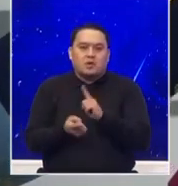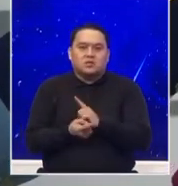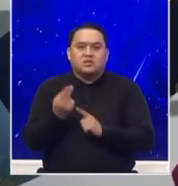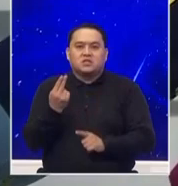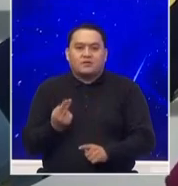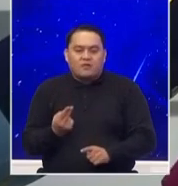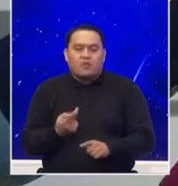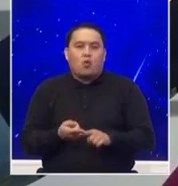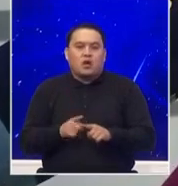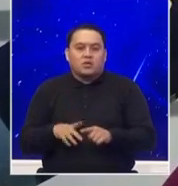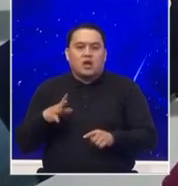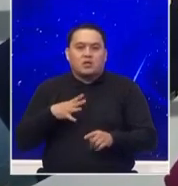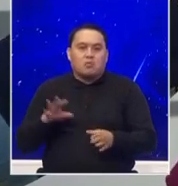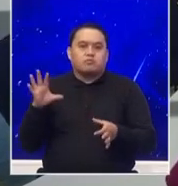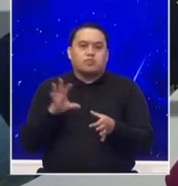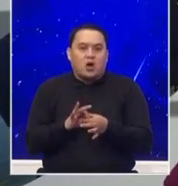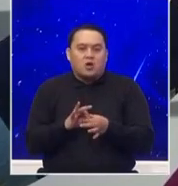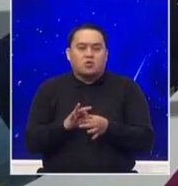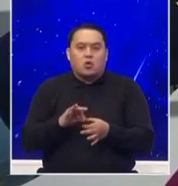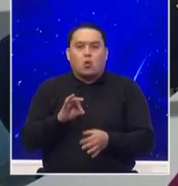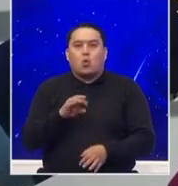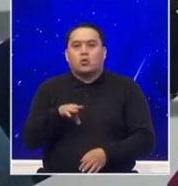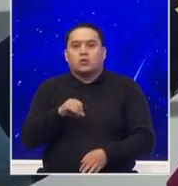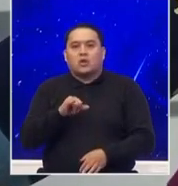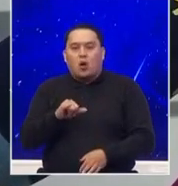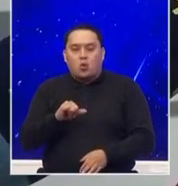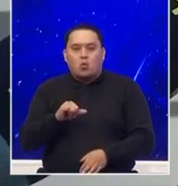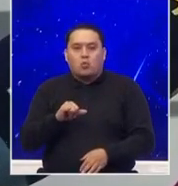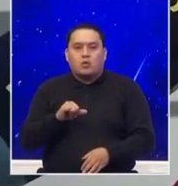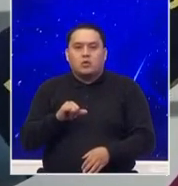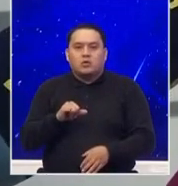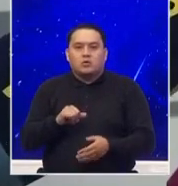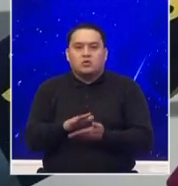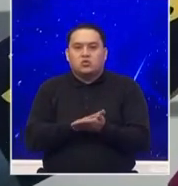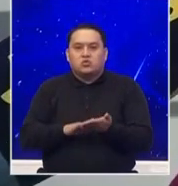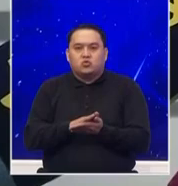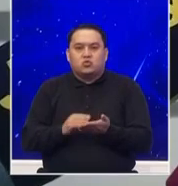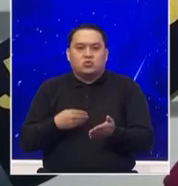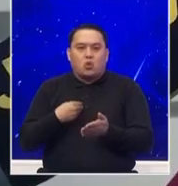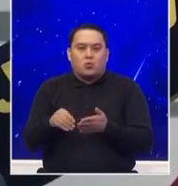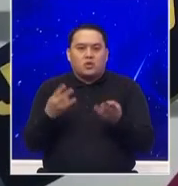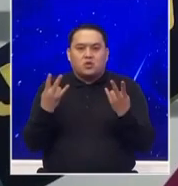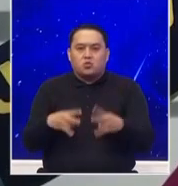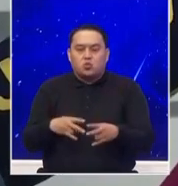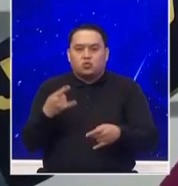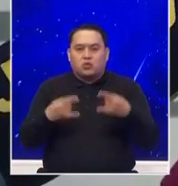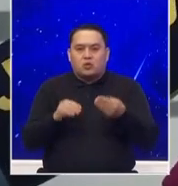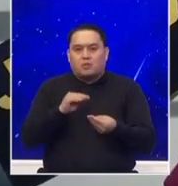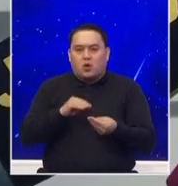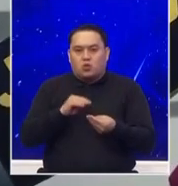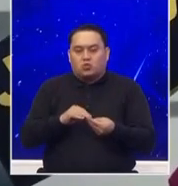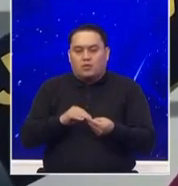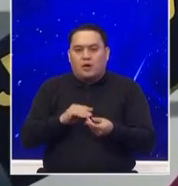цифровое телевидение. Если вы подключены к сервису от АО ТВ или кабельным операторам, то ничего докупать не нужно. Все телеканалы будут также